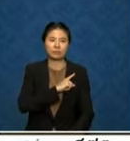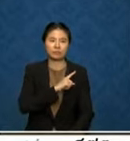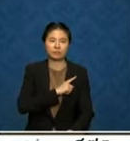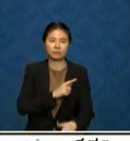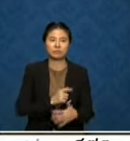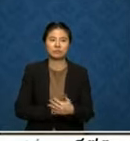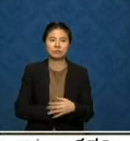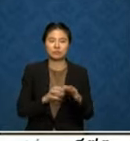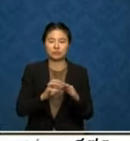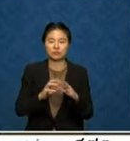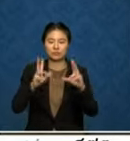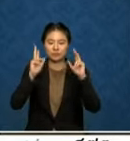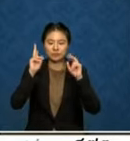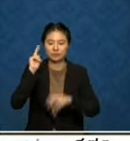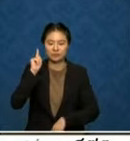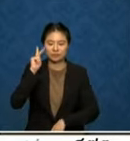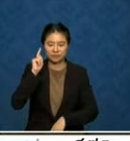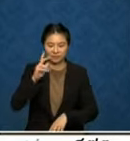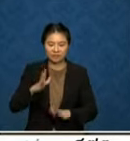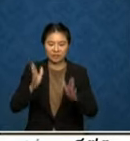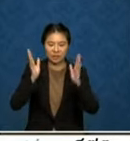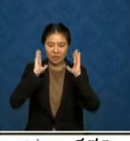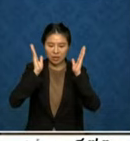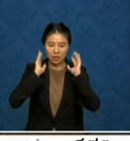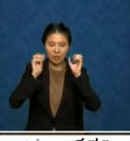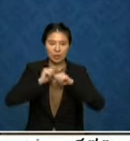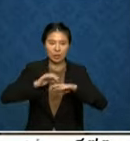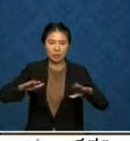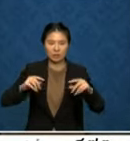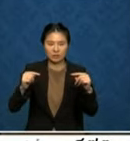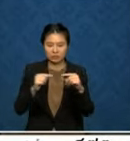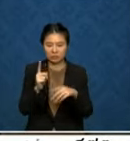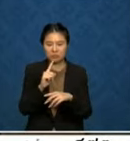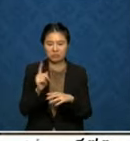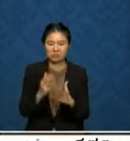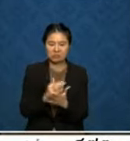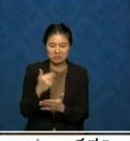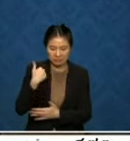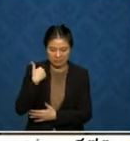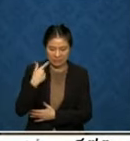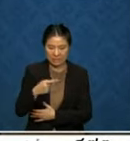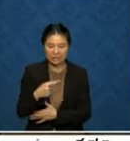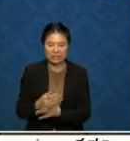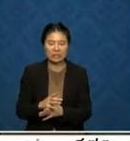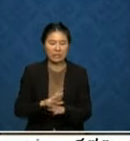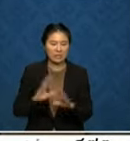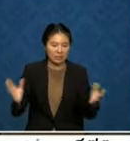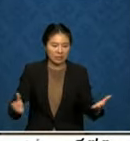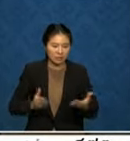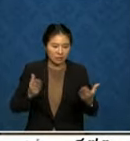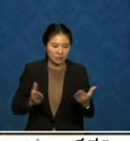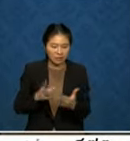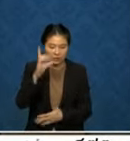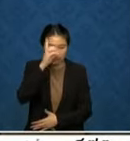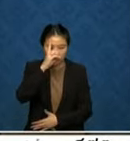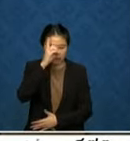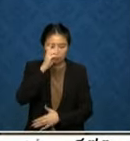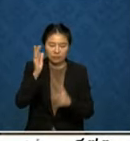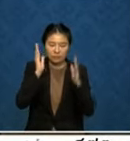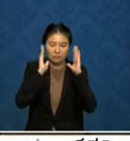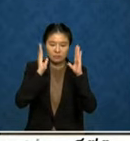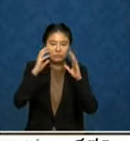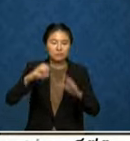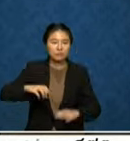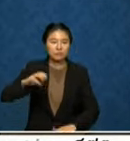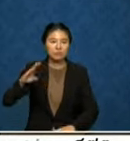นั่นก็คือสื่อที่นำเสนอเรื่องราวเหล่านี้คุณมีส่วนสร้างให้บอสเหล่านี้มีตัวตนขึ้นมาและดิฉันหวังว่าจะเห็น